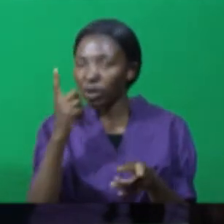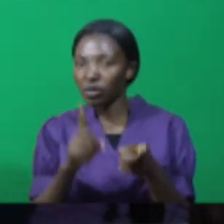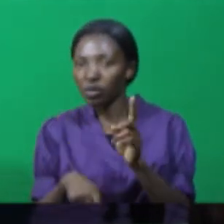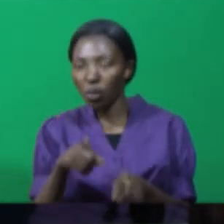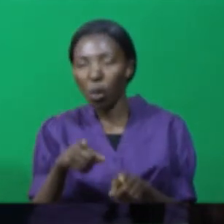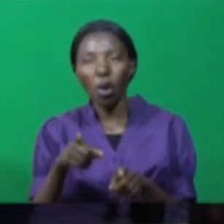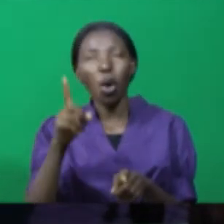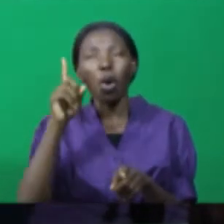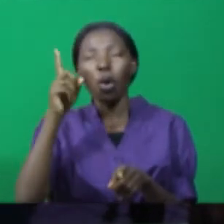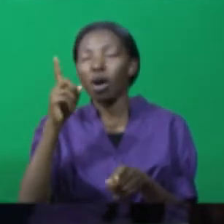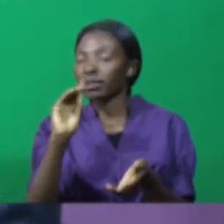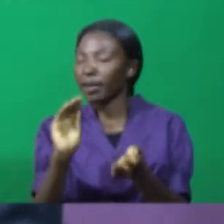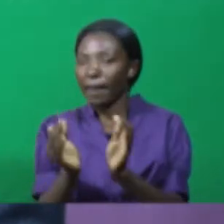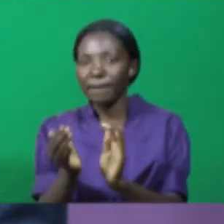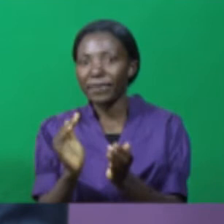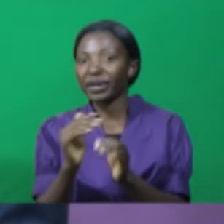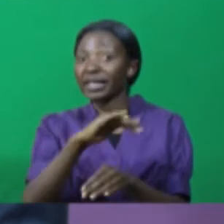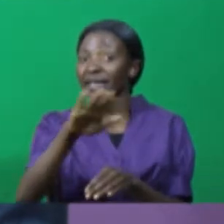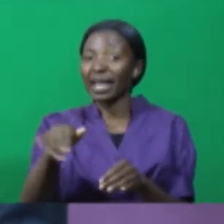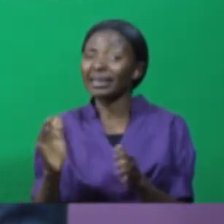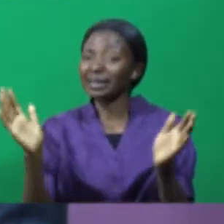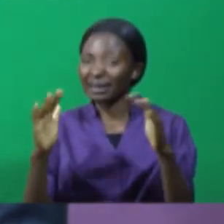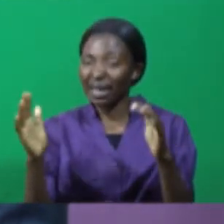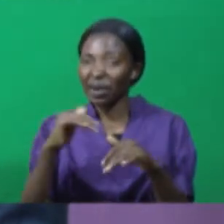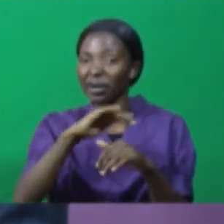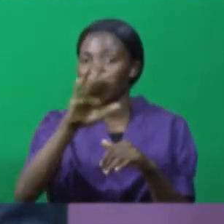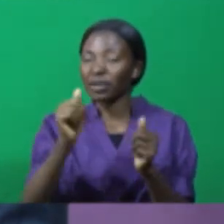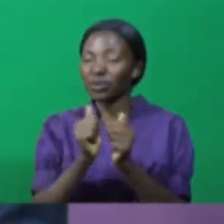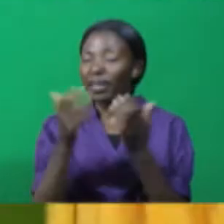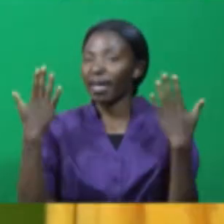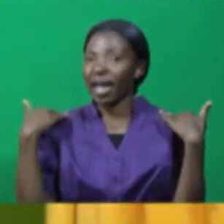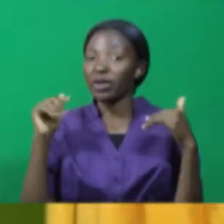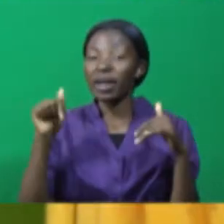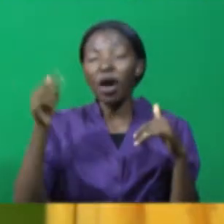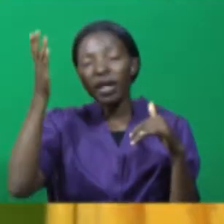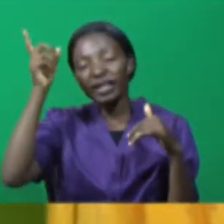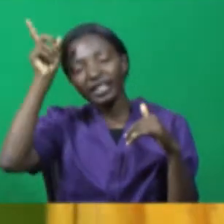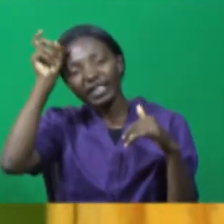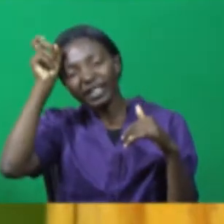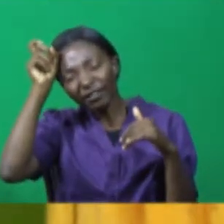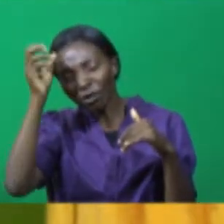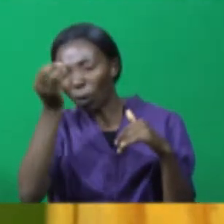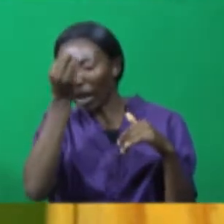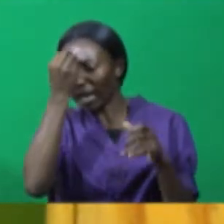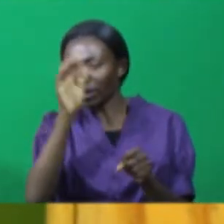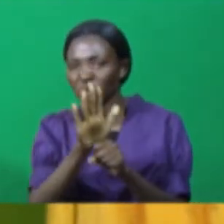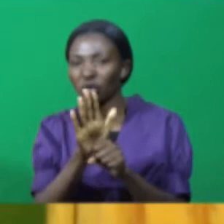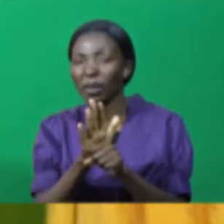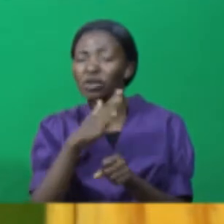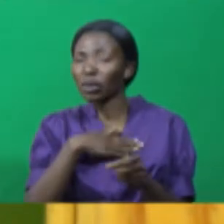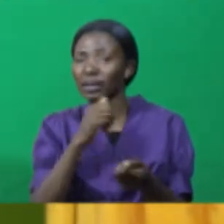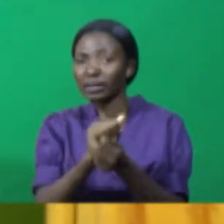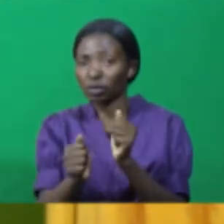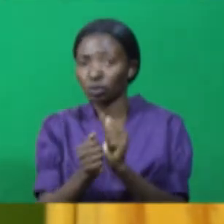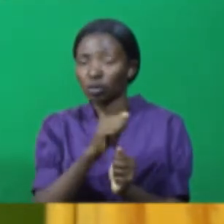kujairika. Inenge yakati kombereza patinenge tichifamba. Satani izvozvo anenge ane hasha achida kuti pwanya achida kuti